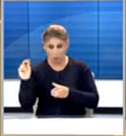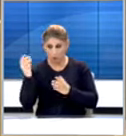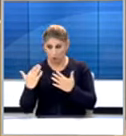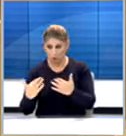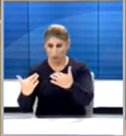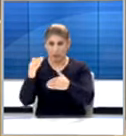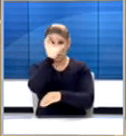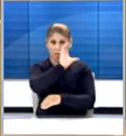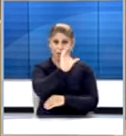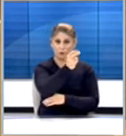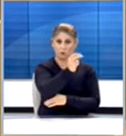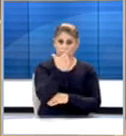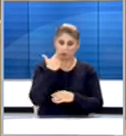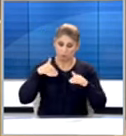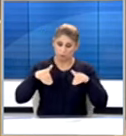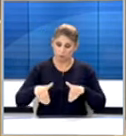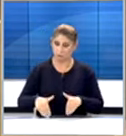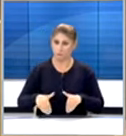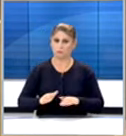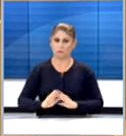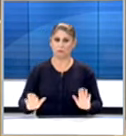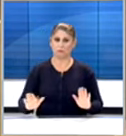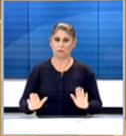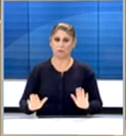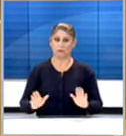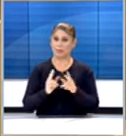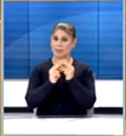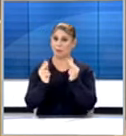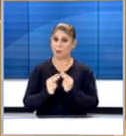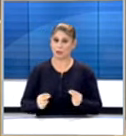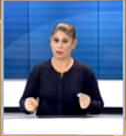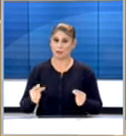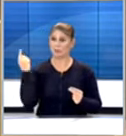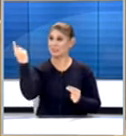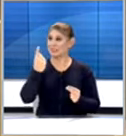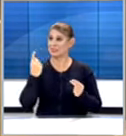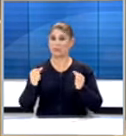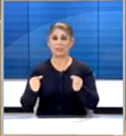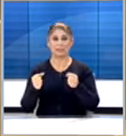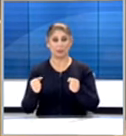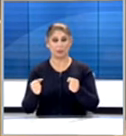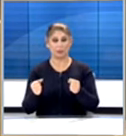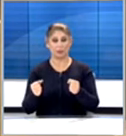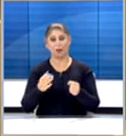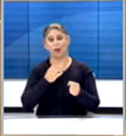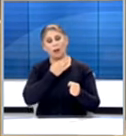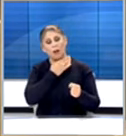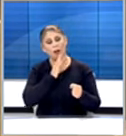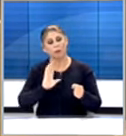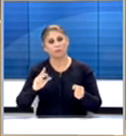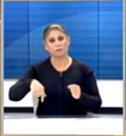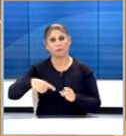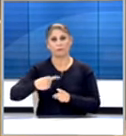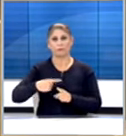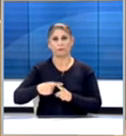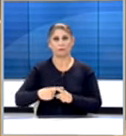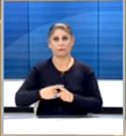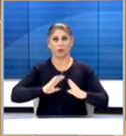Ευρωβουλή έχουμε μια συνέπεια στις επιπτώσεις της κλιματικής κρίσης και στην ανάγκη η χώρα μας